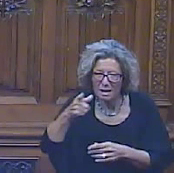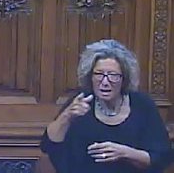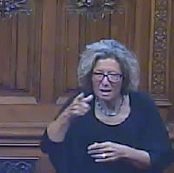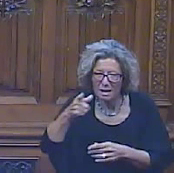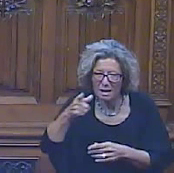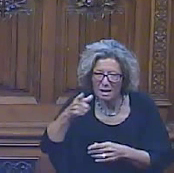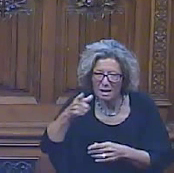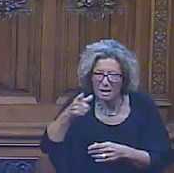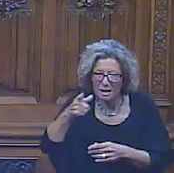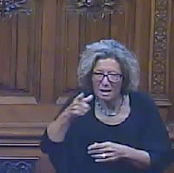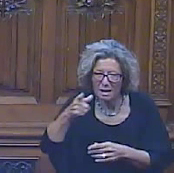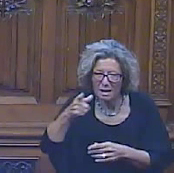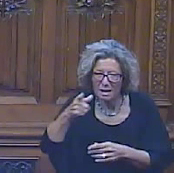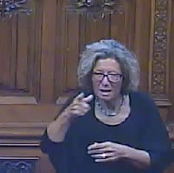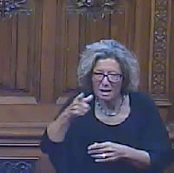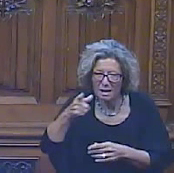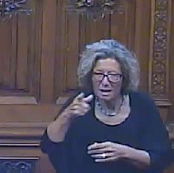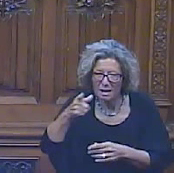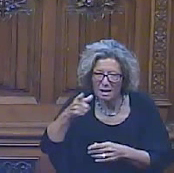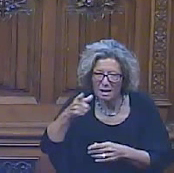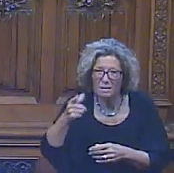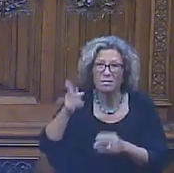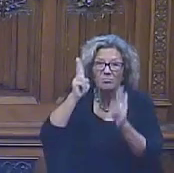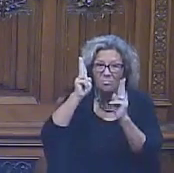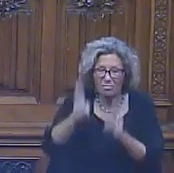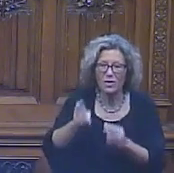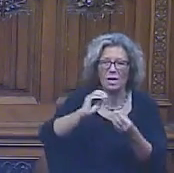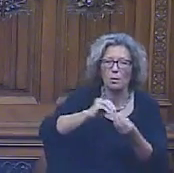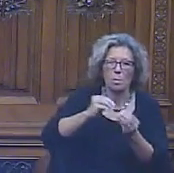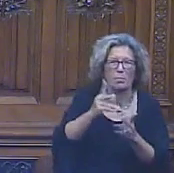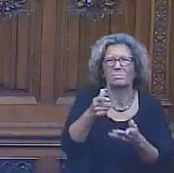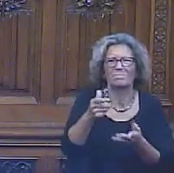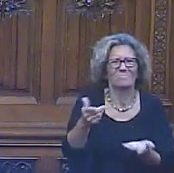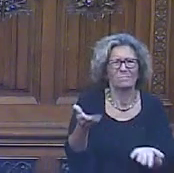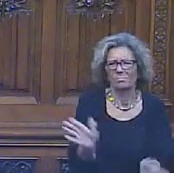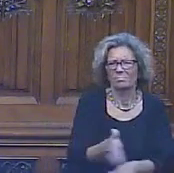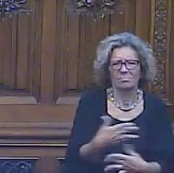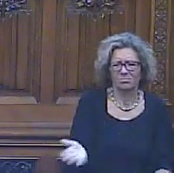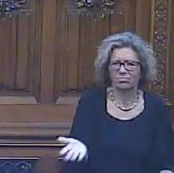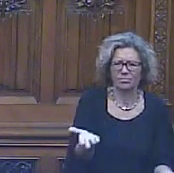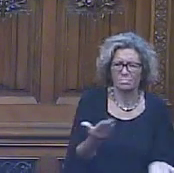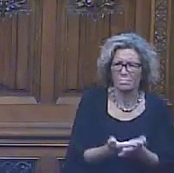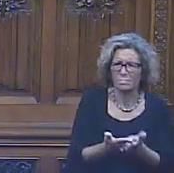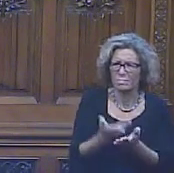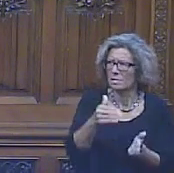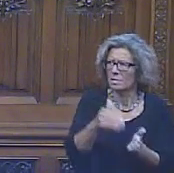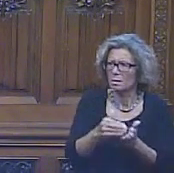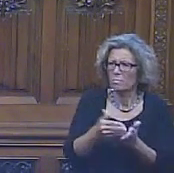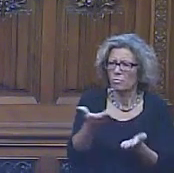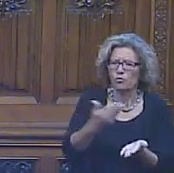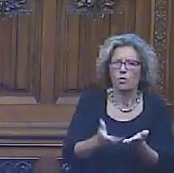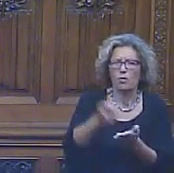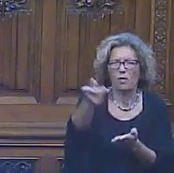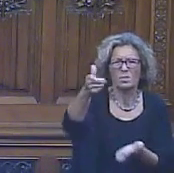Eurokratie zur Lösung existenzieller Probleme völlig überflüssig. Und die Frage wäre, was braucht man die eigentlich?